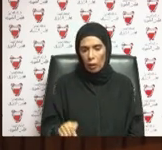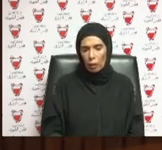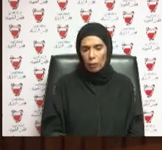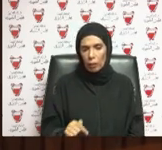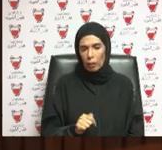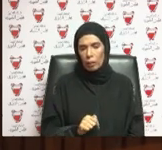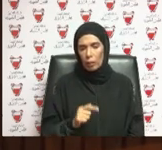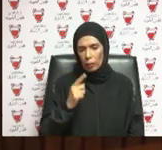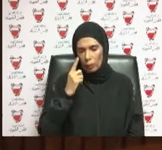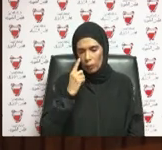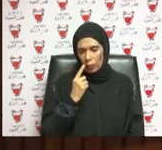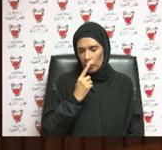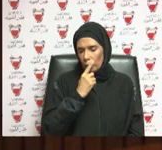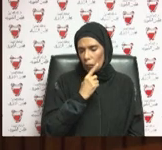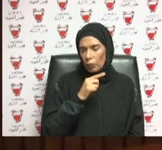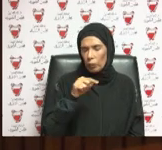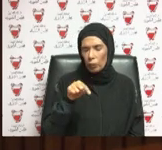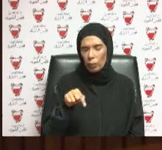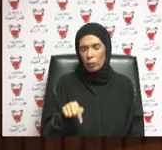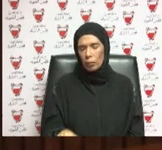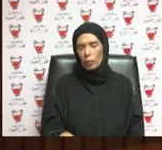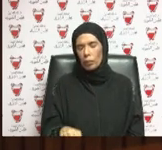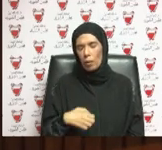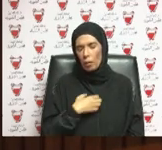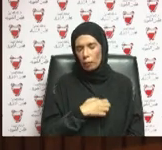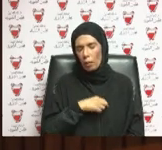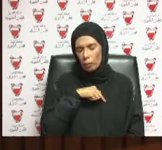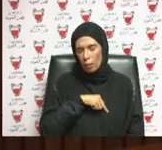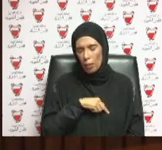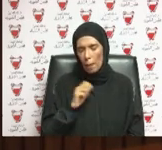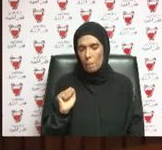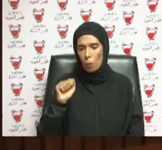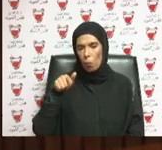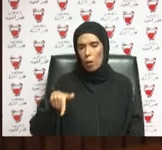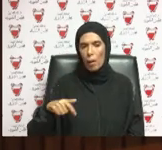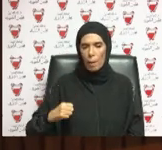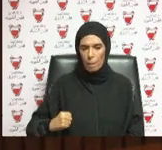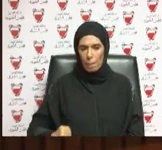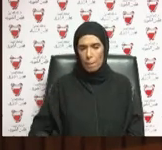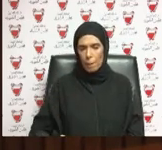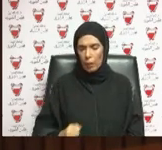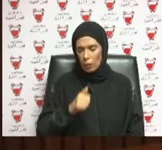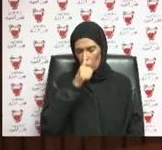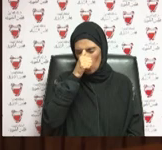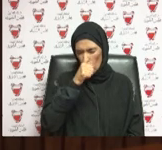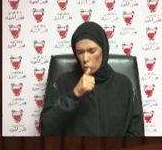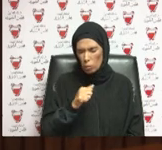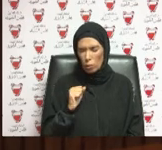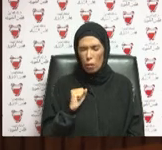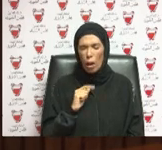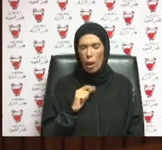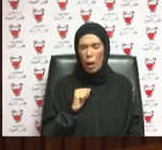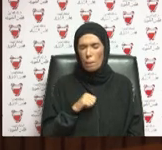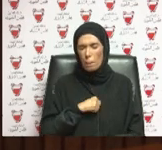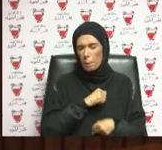العبرات في أن تعبر عما في داخل كل مواطن بحريني من حزن وألم.